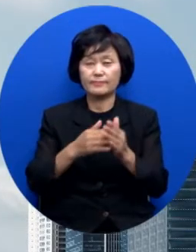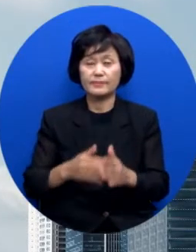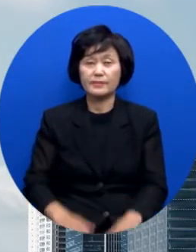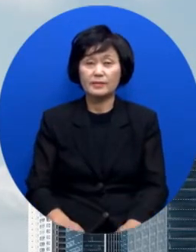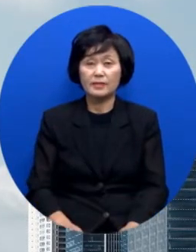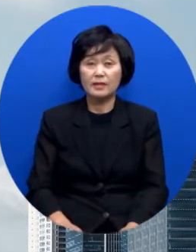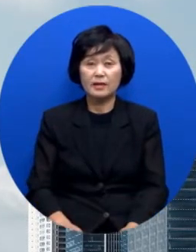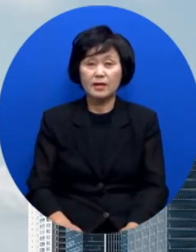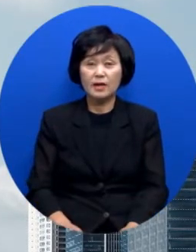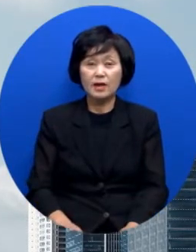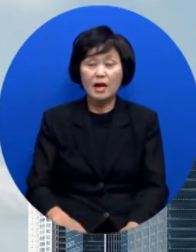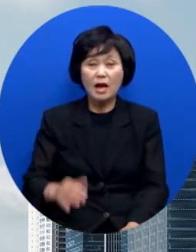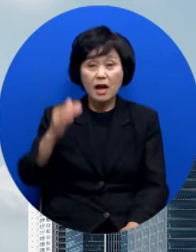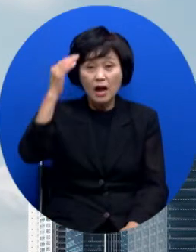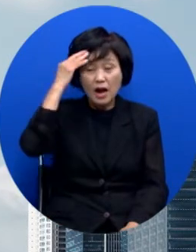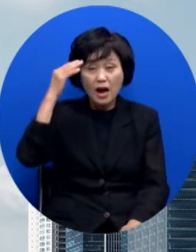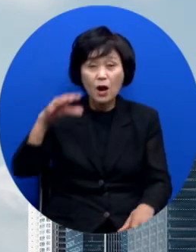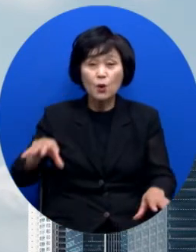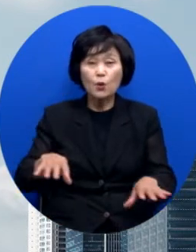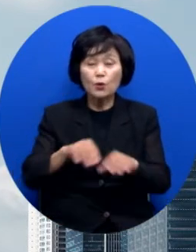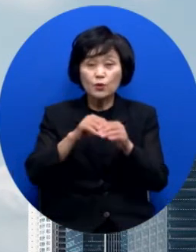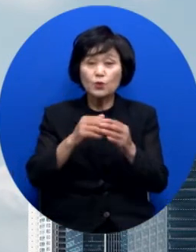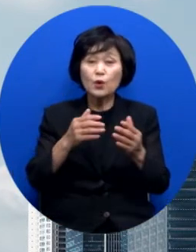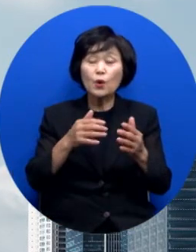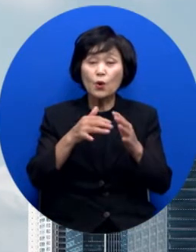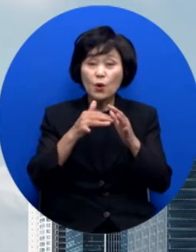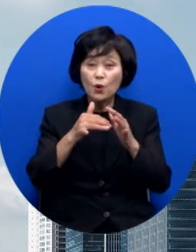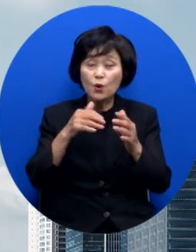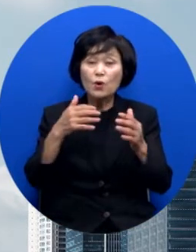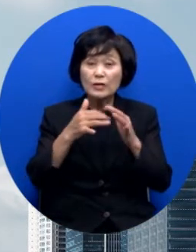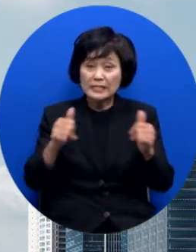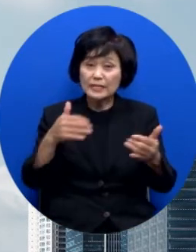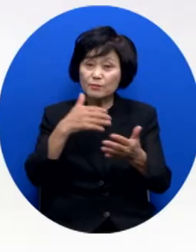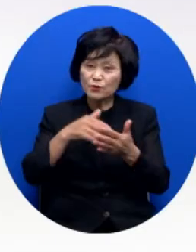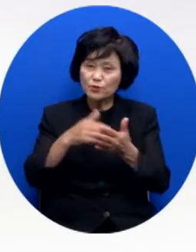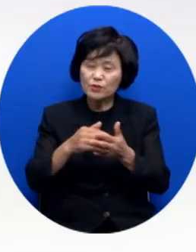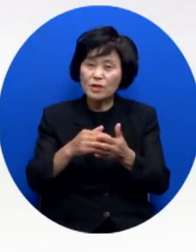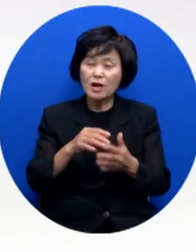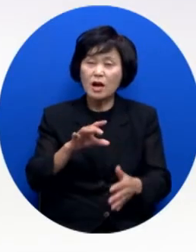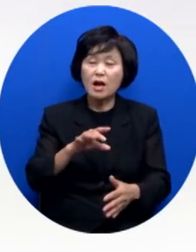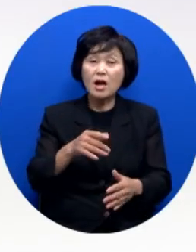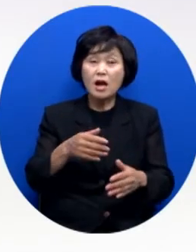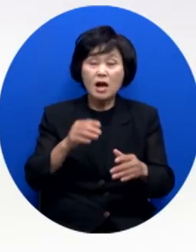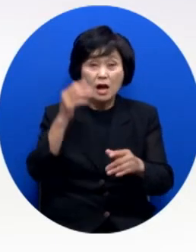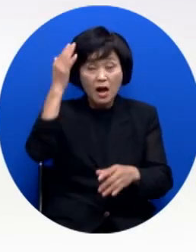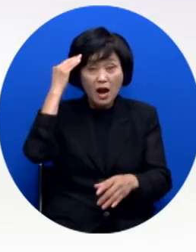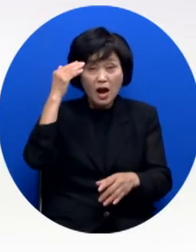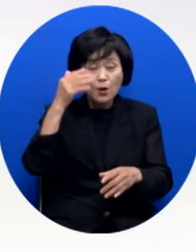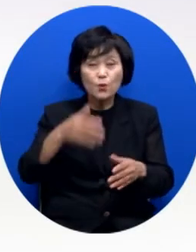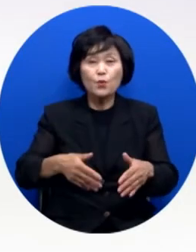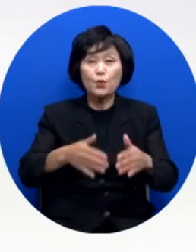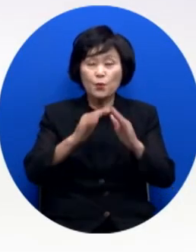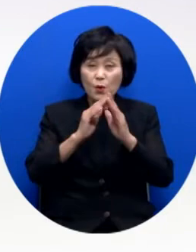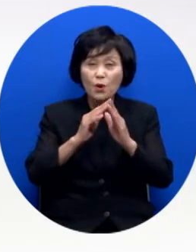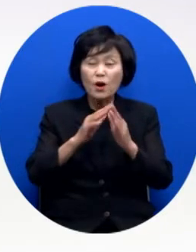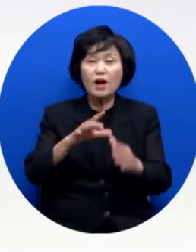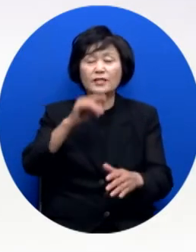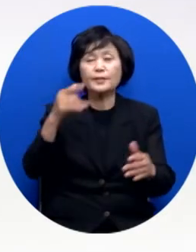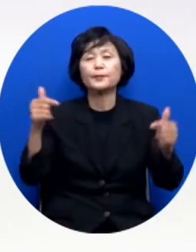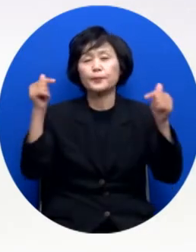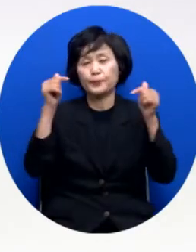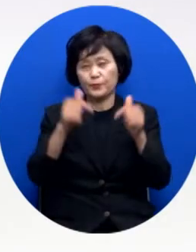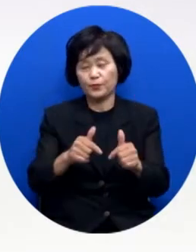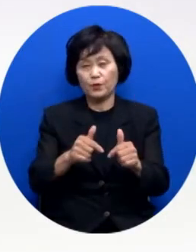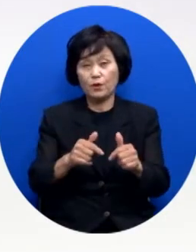우리나라 총 인구가 정부 수립 이후 처음으로 감소했습니다. 통계청에 따르면 지난해 우리나라 총